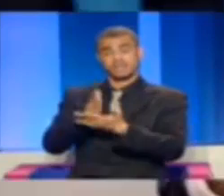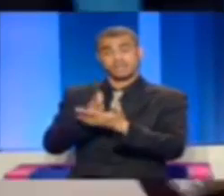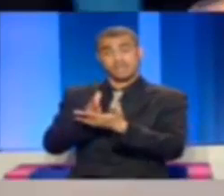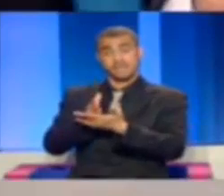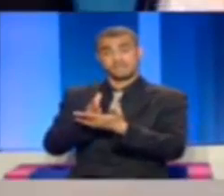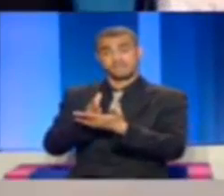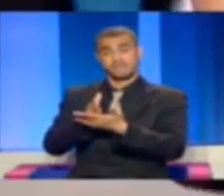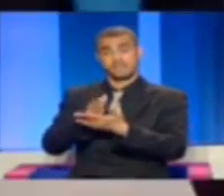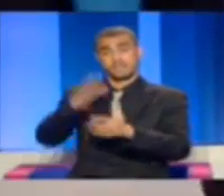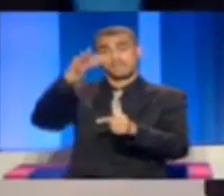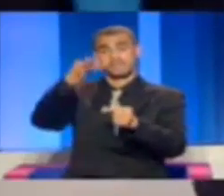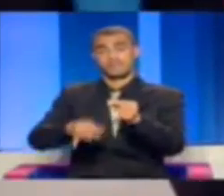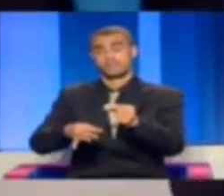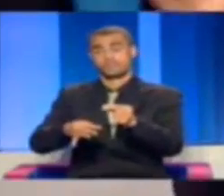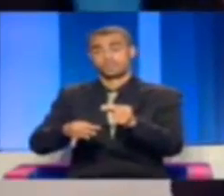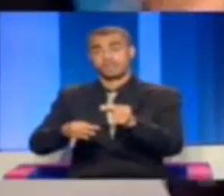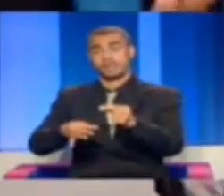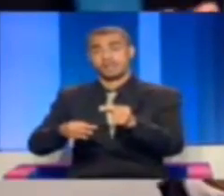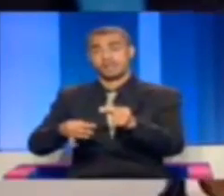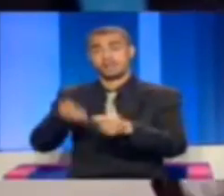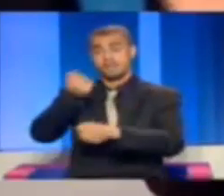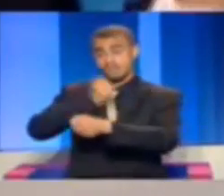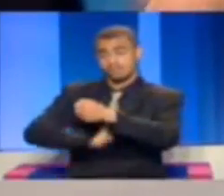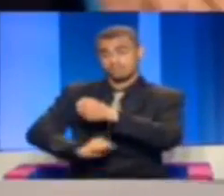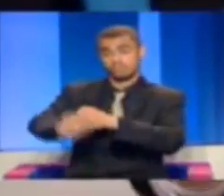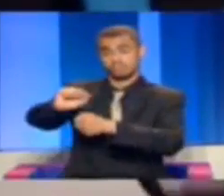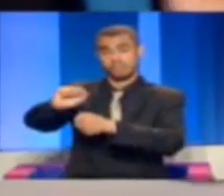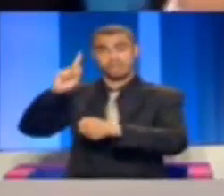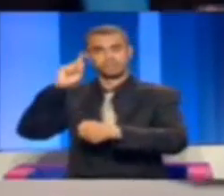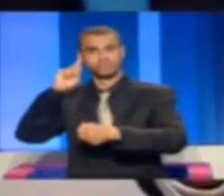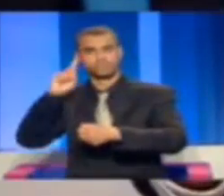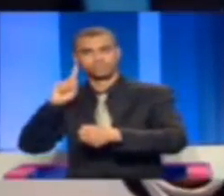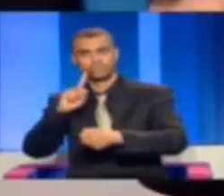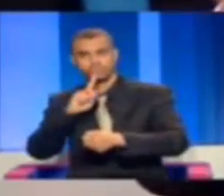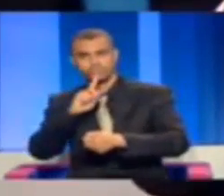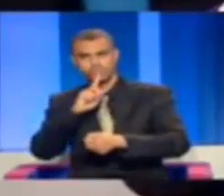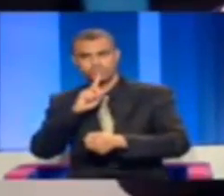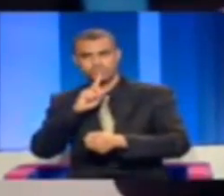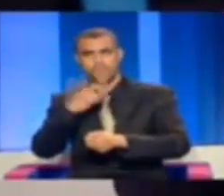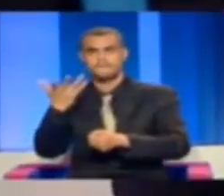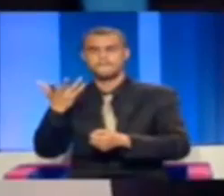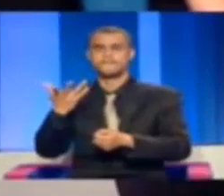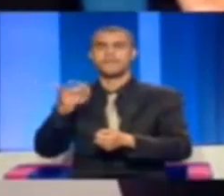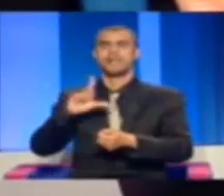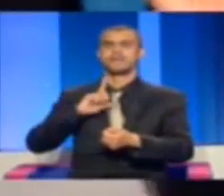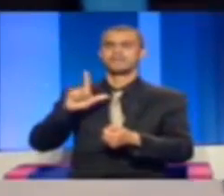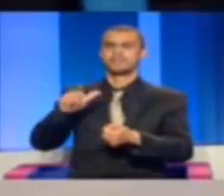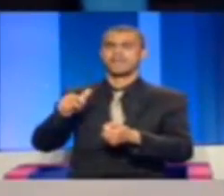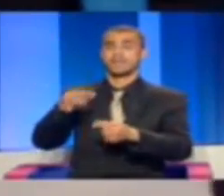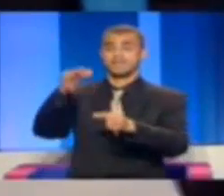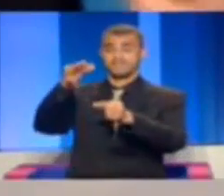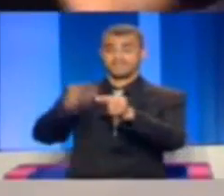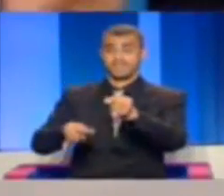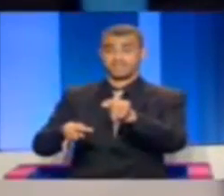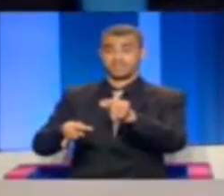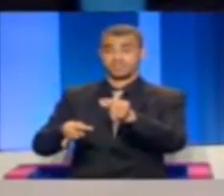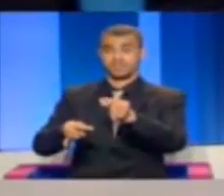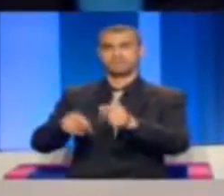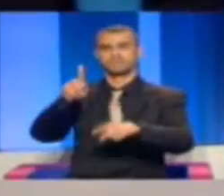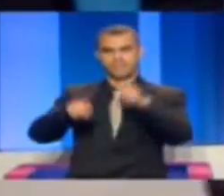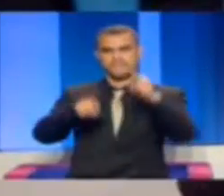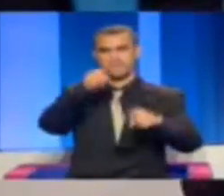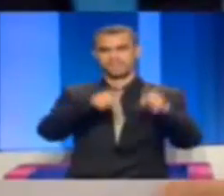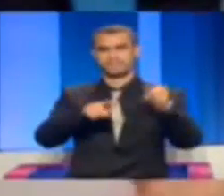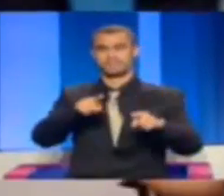بين الاسباب اللي تتخلي هذا حسب الاحصائيات تتخلي هذا النوع ديال الصمام الخلقي